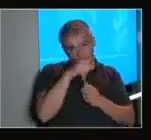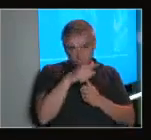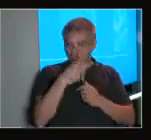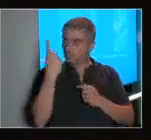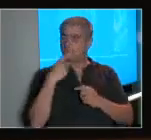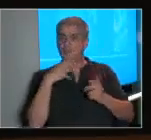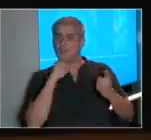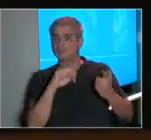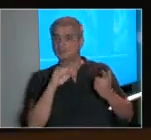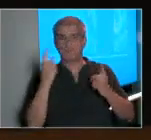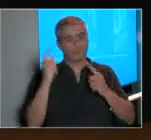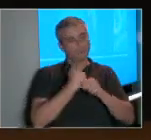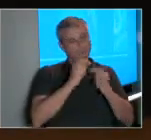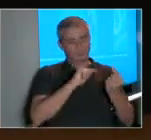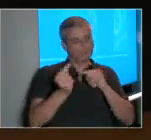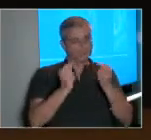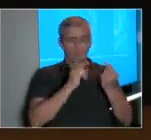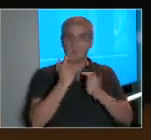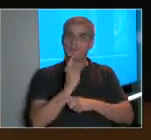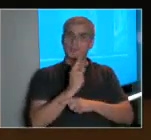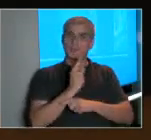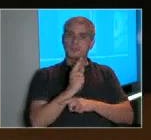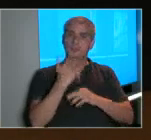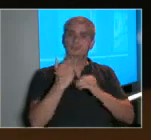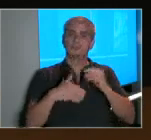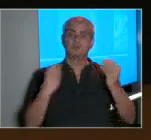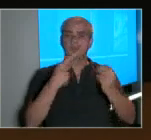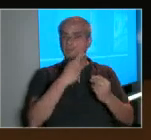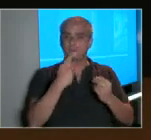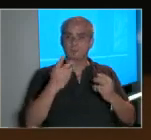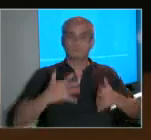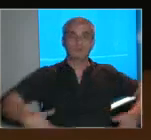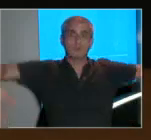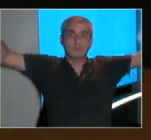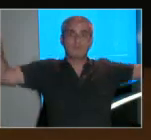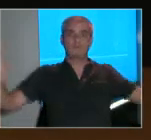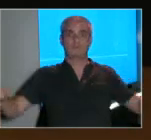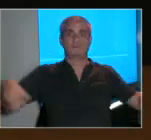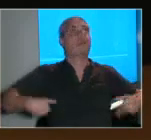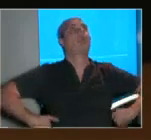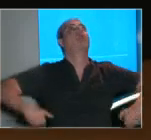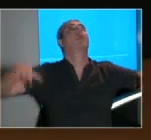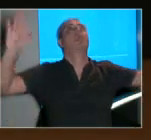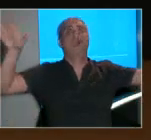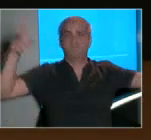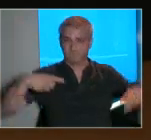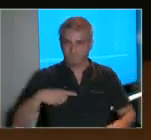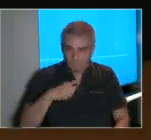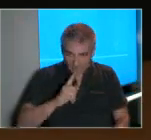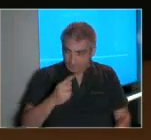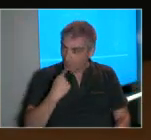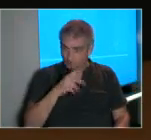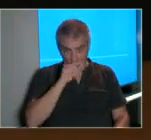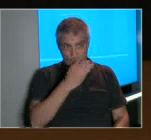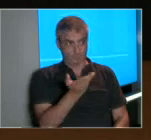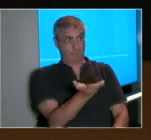זה עז. ככה מנהלים ויכוח של כמה דקות. בסוף הדבר הזה פורס כנפיים ואף. זה שאימר על